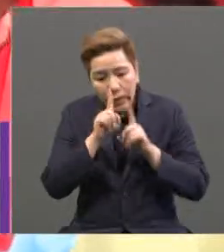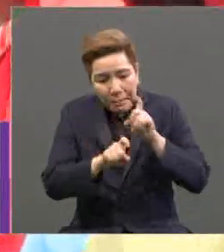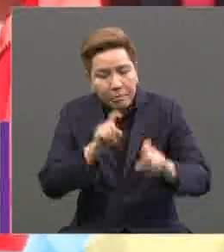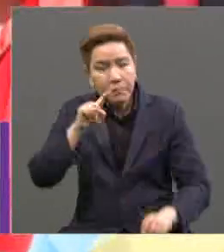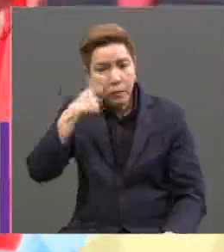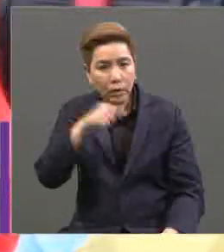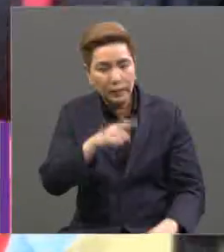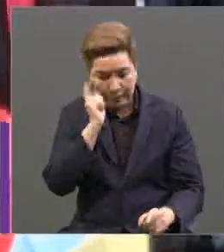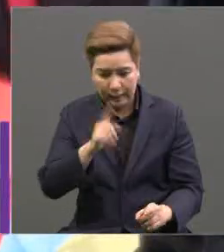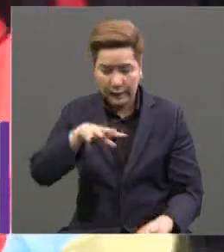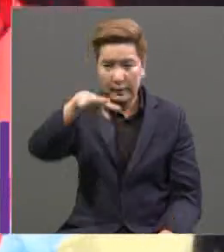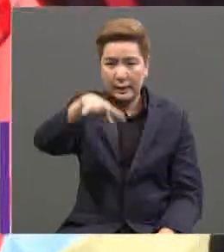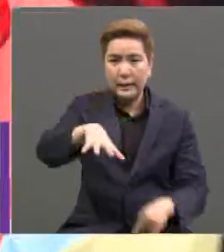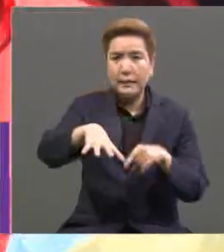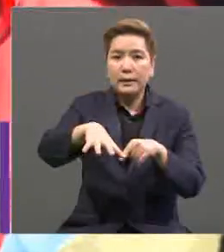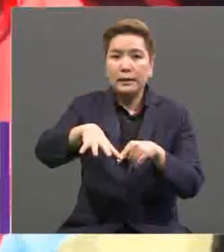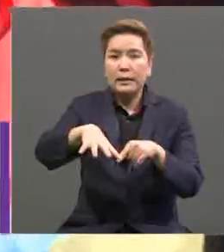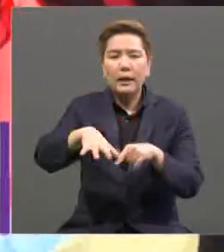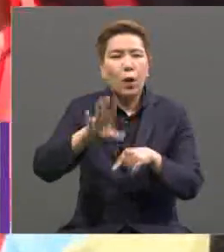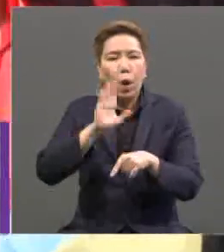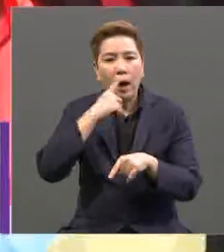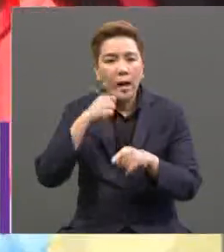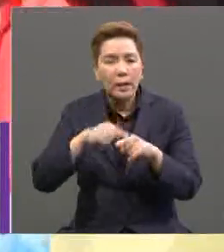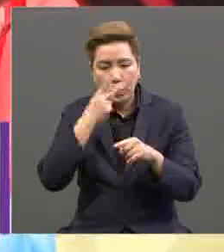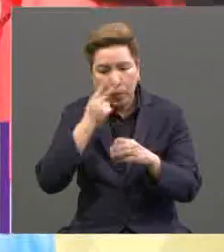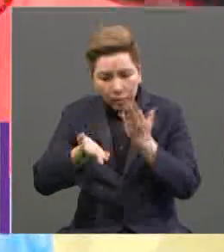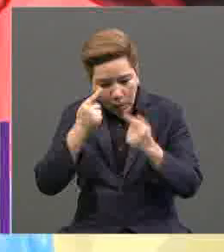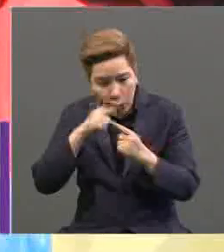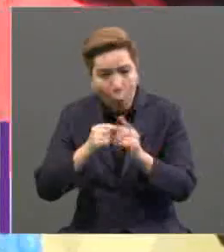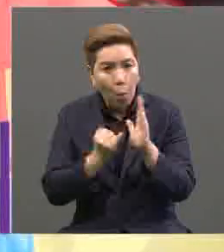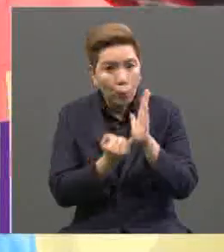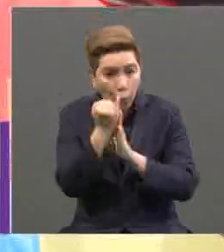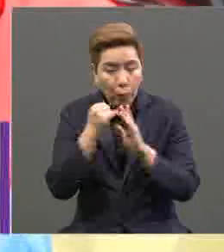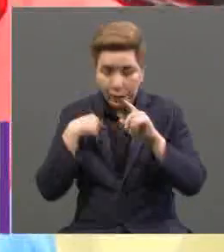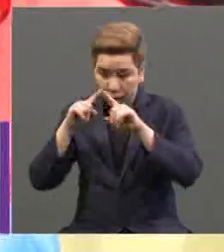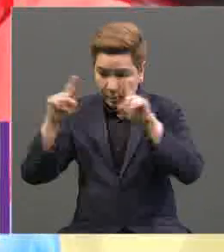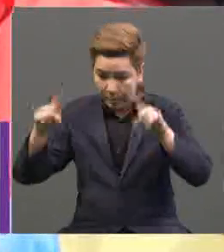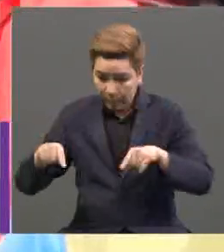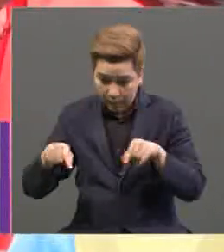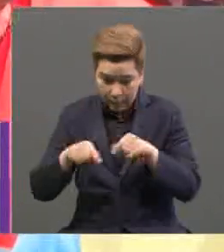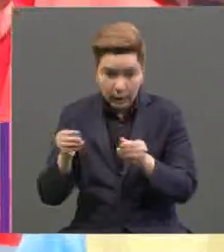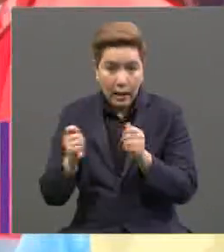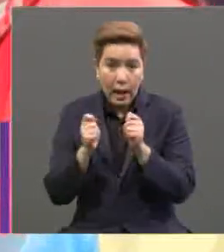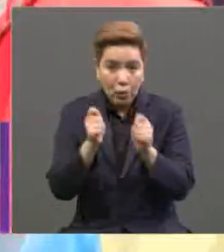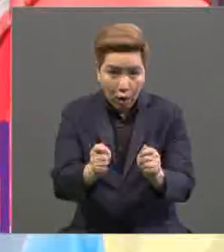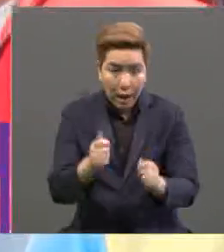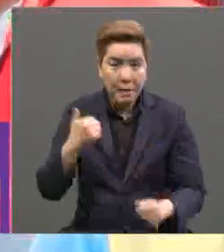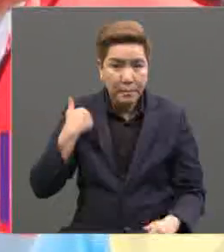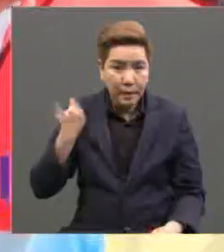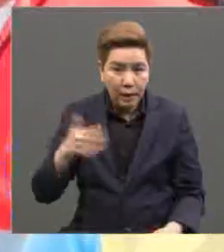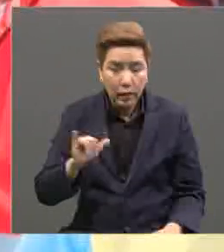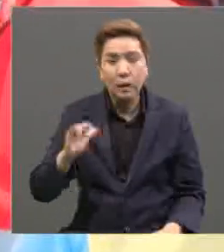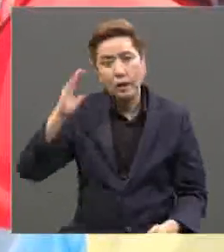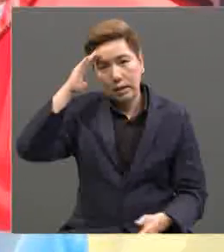าโกดังนี้ในเรื่องก็จะหรือไปทุกเรื่องว่าถูกต้องหรือไม่มีใบอนุญาตถูกต้องหรือไม่ต่างๆพวกนี้ก็ทางเจ้าหน้าที่ตำรว